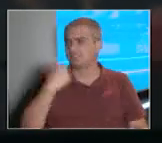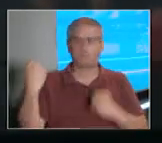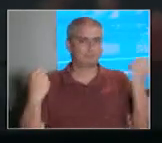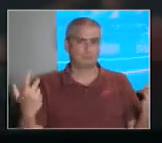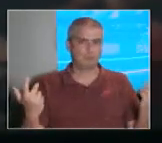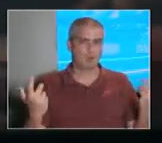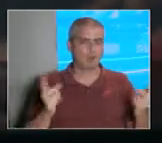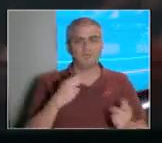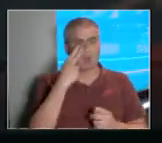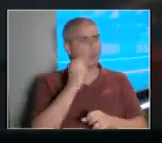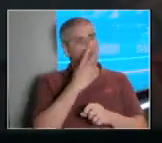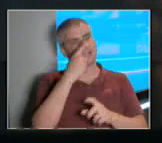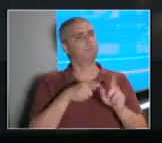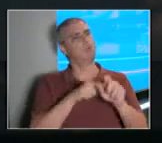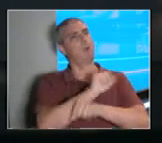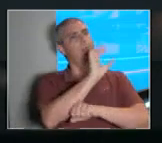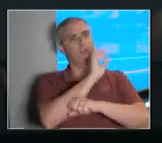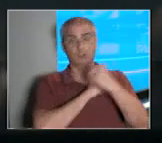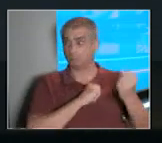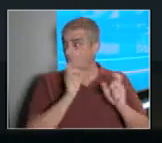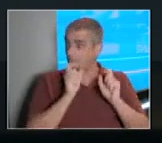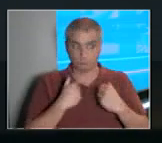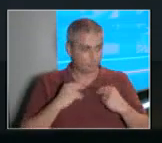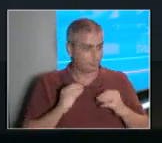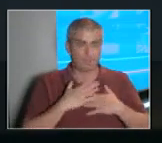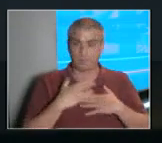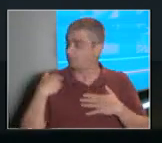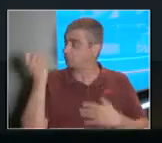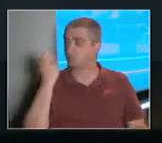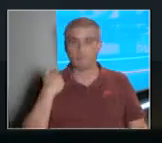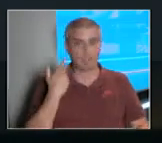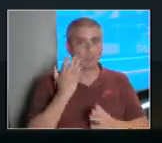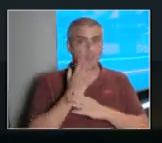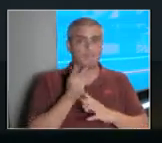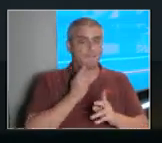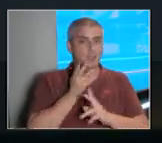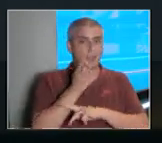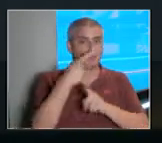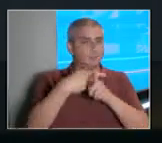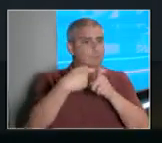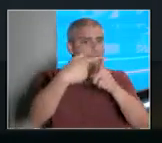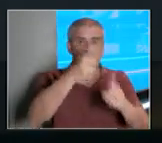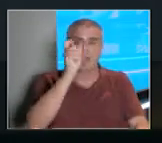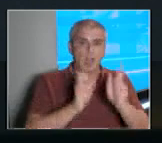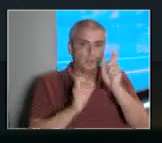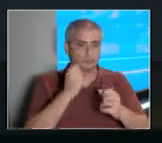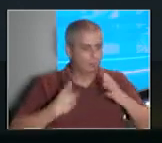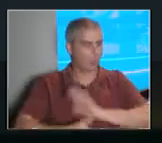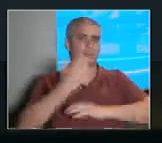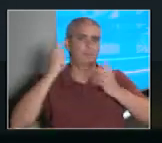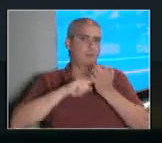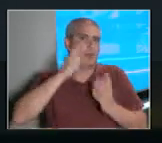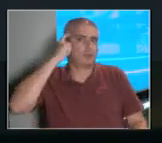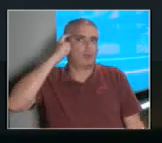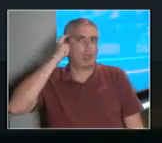מנסים לצייר את זה כמחאת שמאל. אנשים באמת, ואני עברתי במוצא שבת הרבה גשרים והרבה צמתים, אנשים יוצאים מתוך